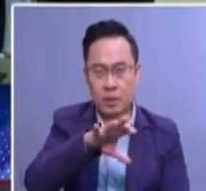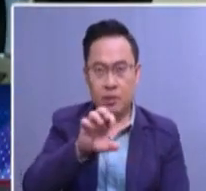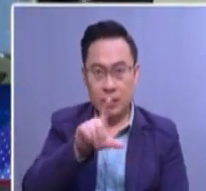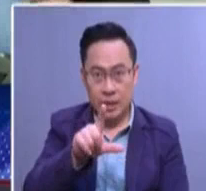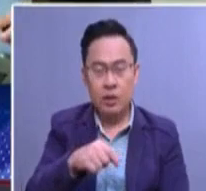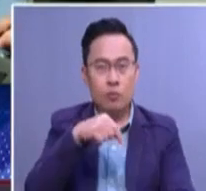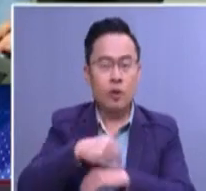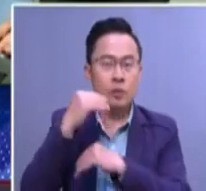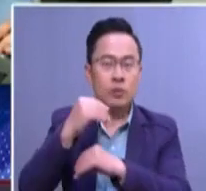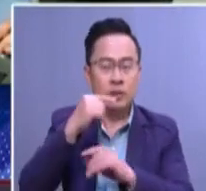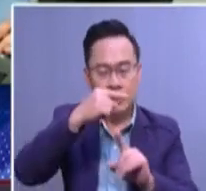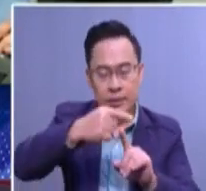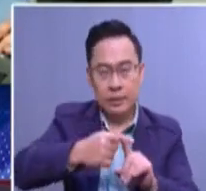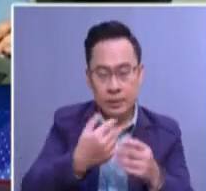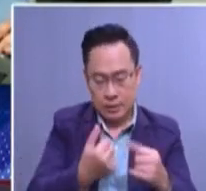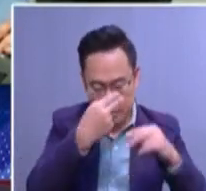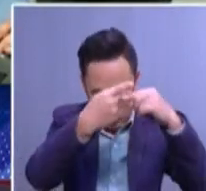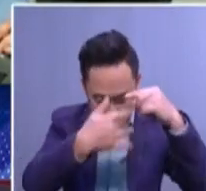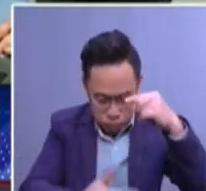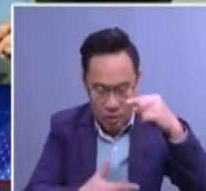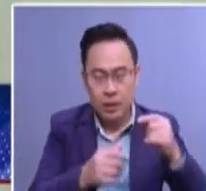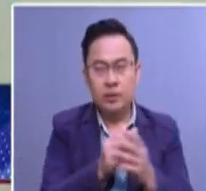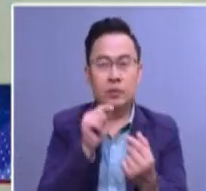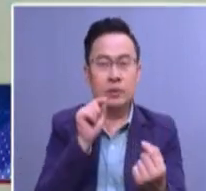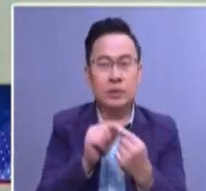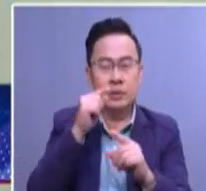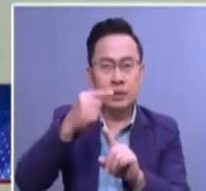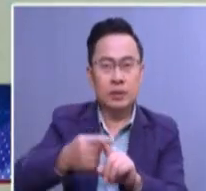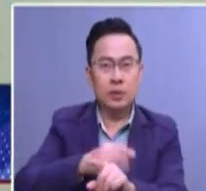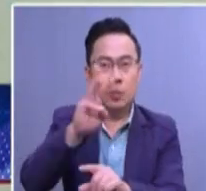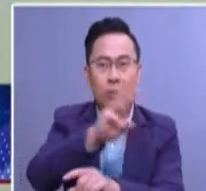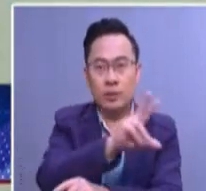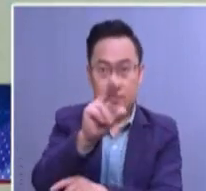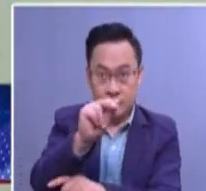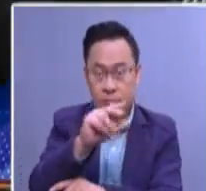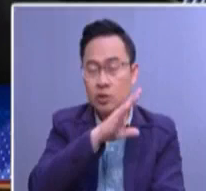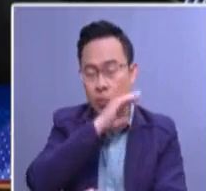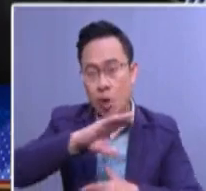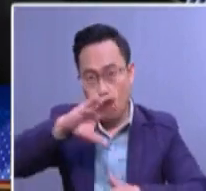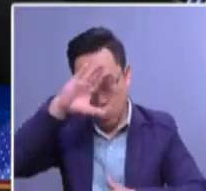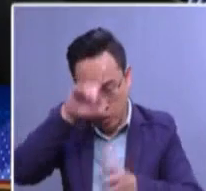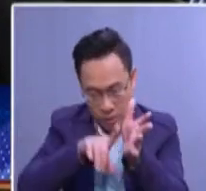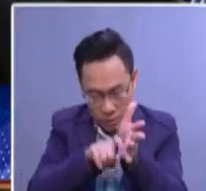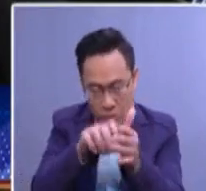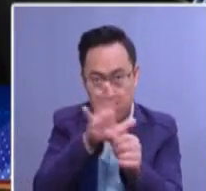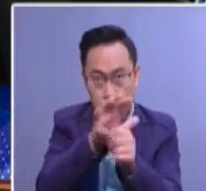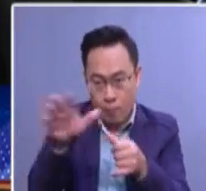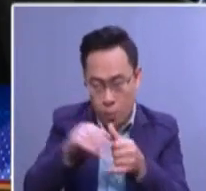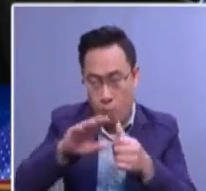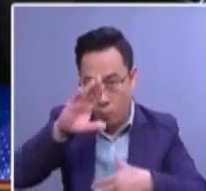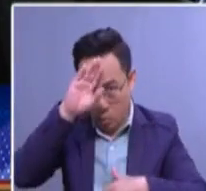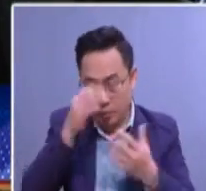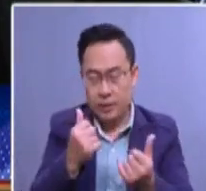ทมีระยะเวลาคุ้มครองตั้งแต่วันที่แจ้งรายชื่อถึงวันที่30มิถุนายนนี้กรณีเจ็บป่วยด้วยโรคติดเชื้อไวรัสโคโร